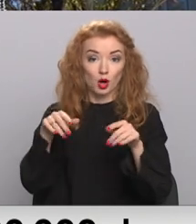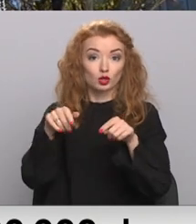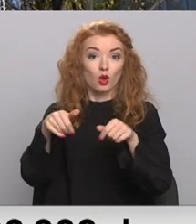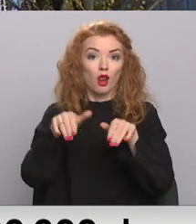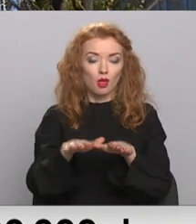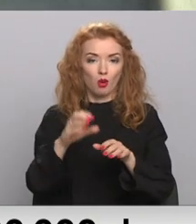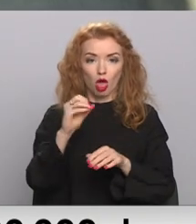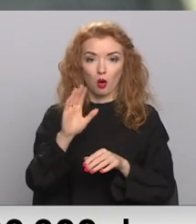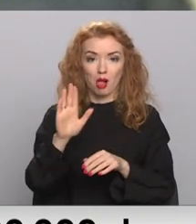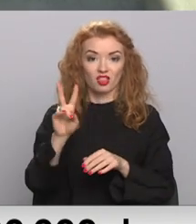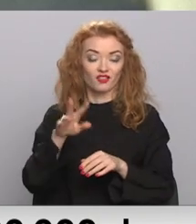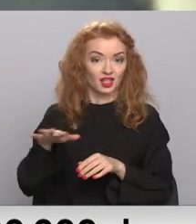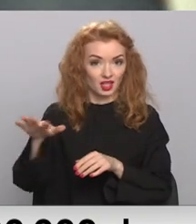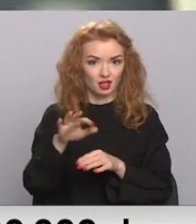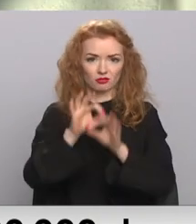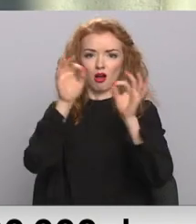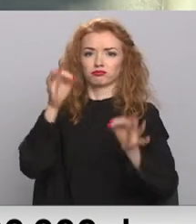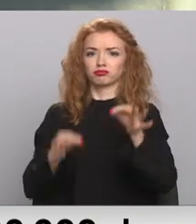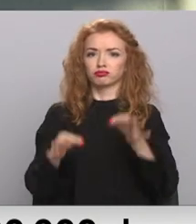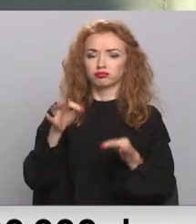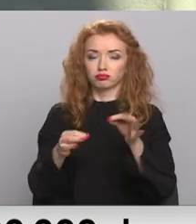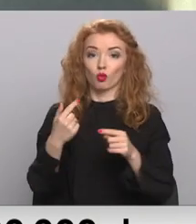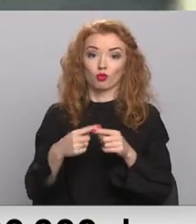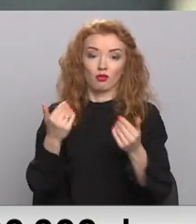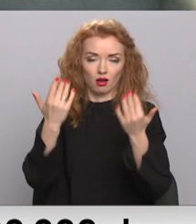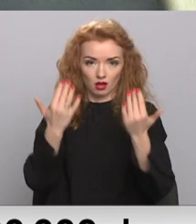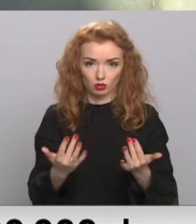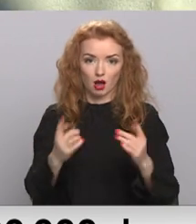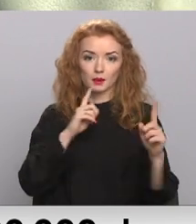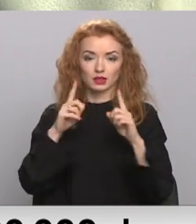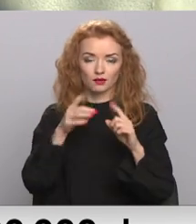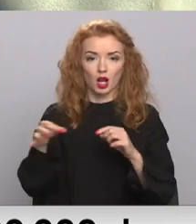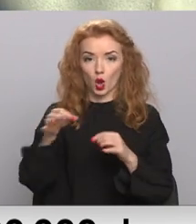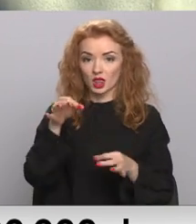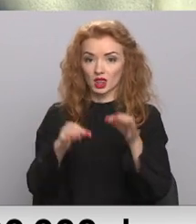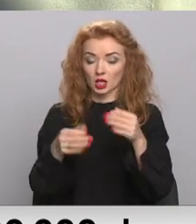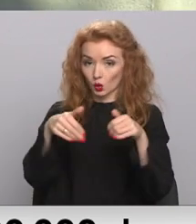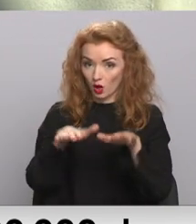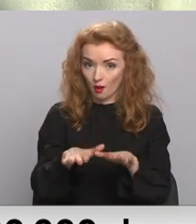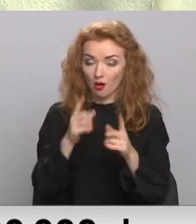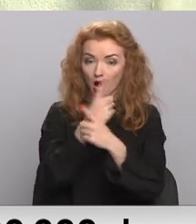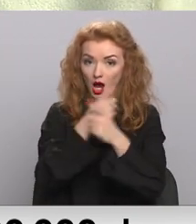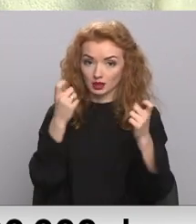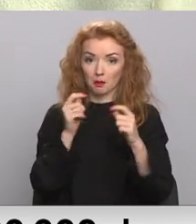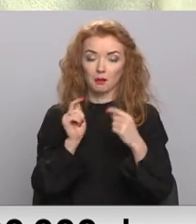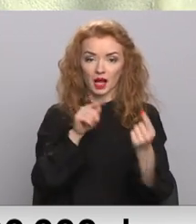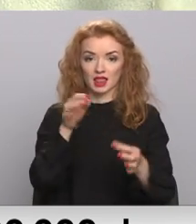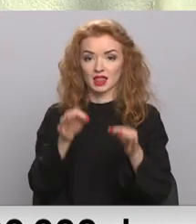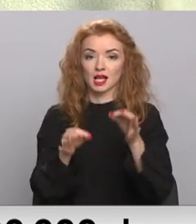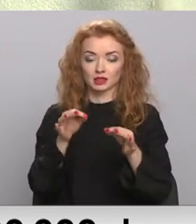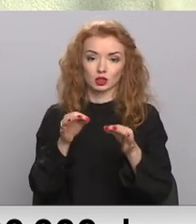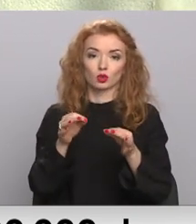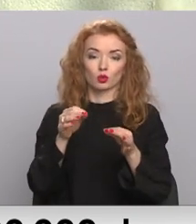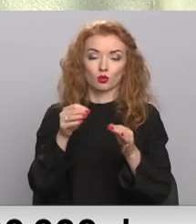Eko Baltija Vide uzsāka tiesvedību, kas tagad rezultējies ar administratīvās rajona tiesas nolēmumu atzīt par pretiesisku iepirkumu